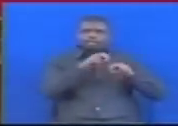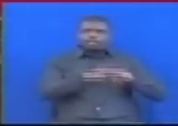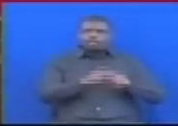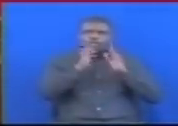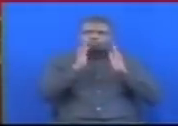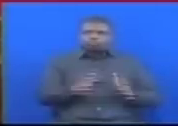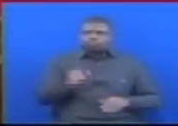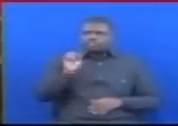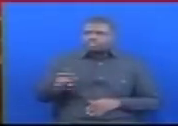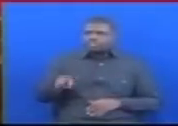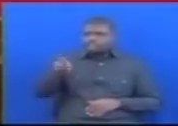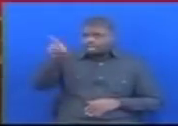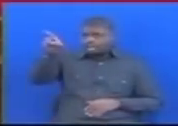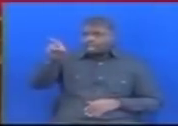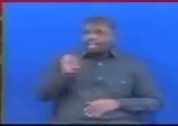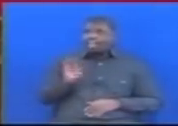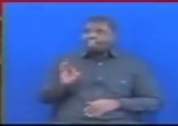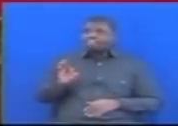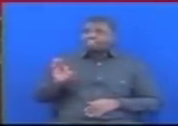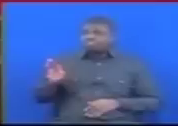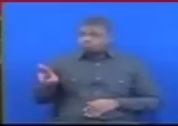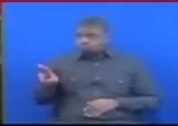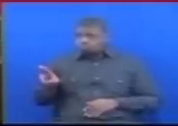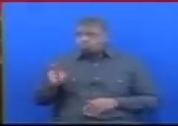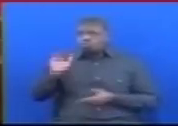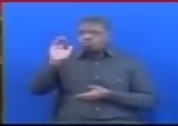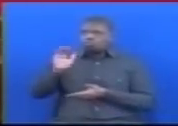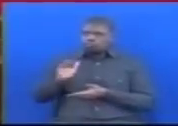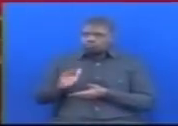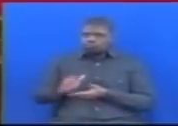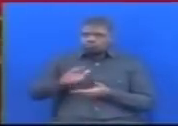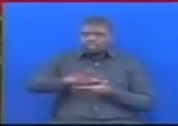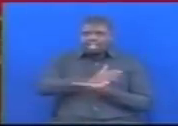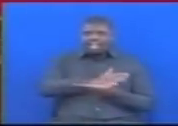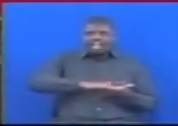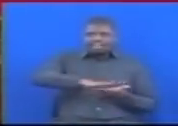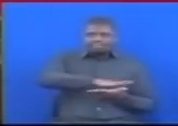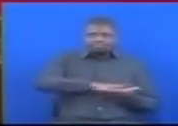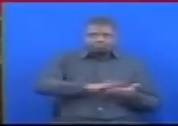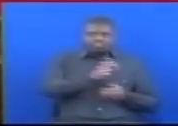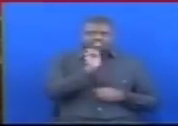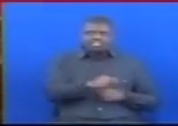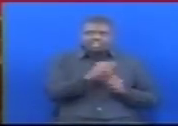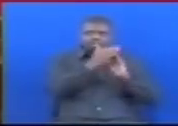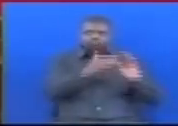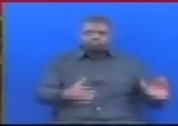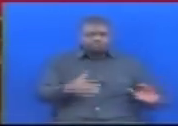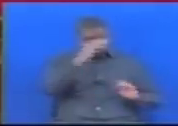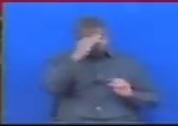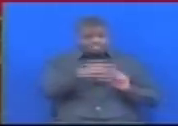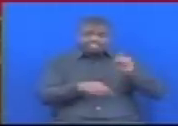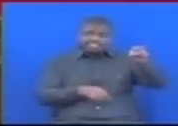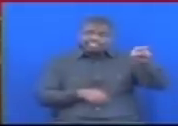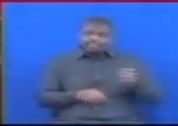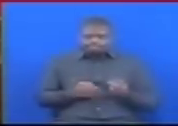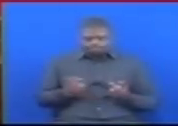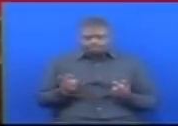Iringa, nikuonesha kuguswa na upungufu na usakavu wa nyumba za askari katika mkoa wa Iringa. Lakini